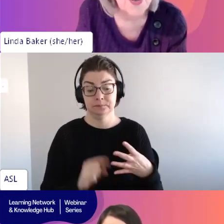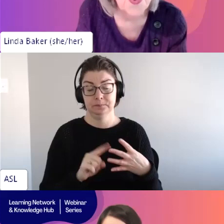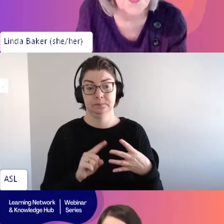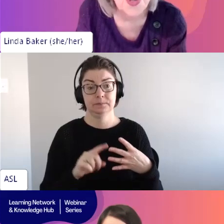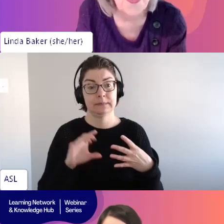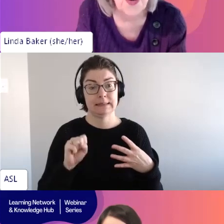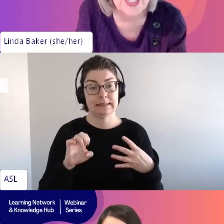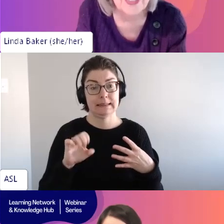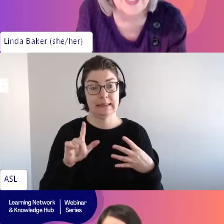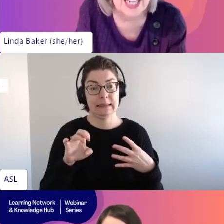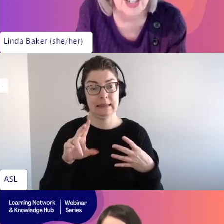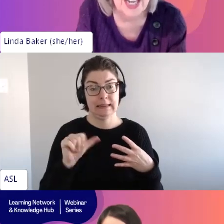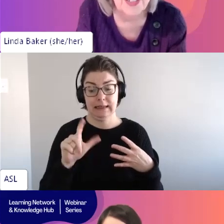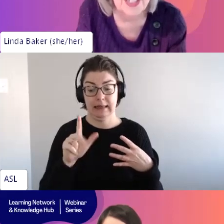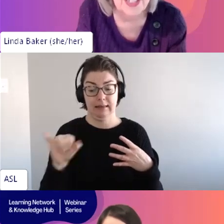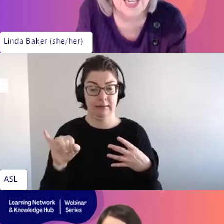juridique Céline